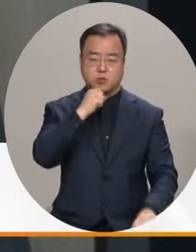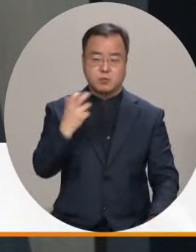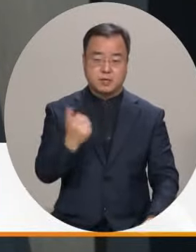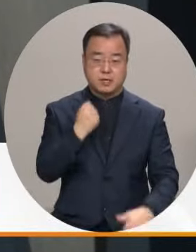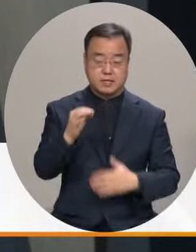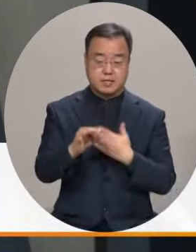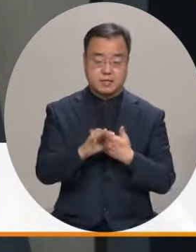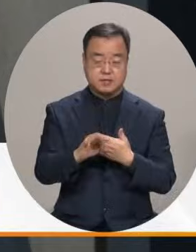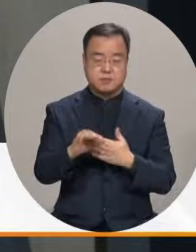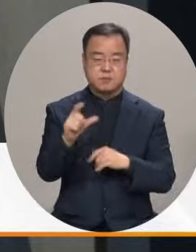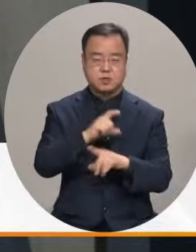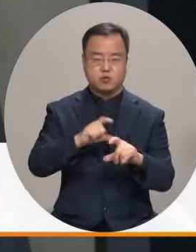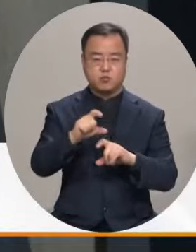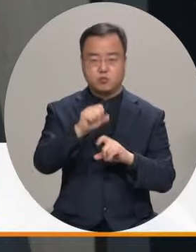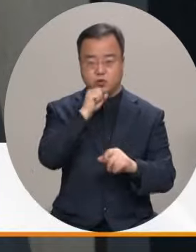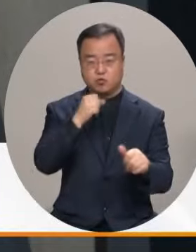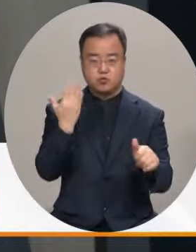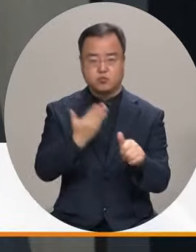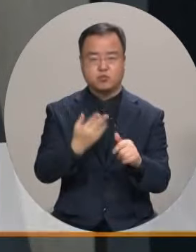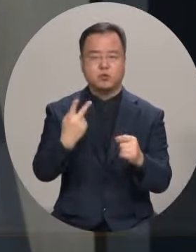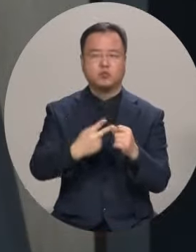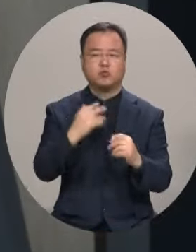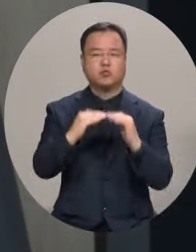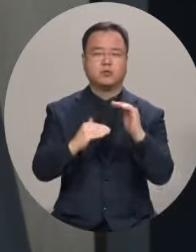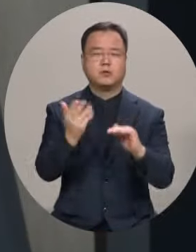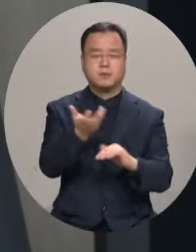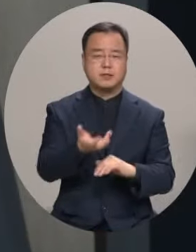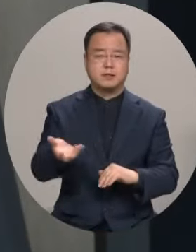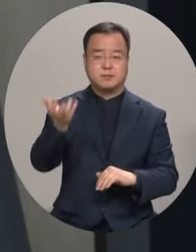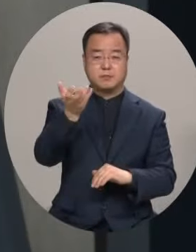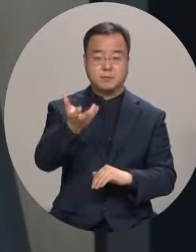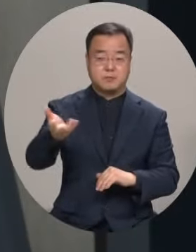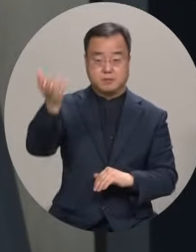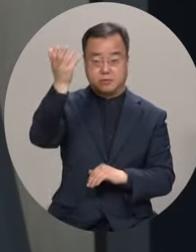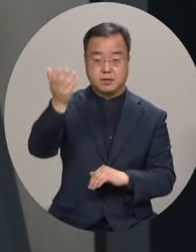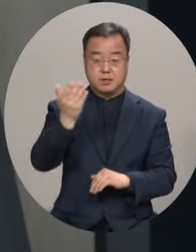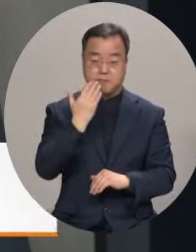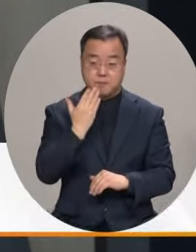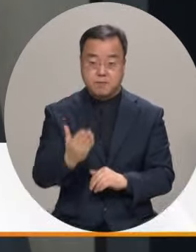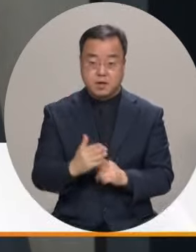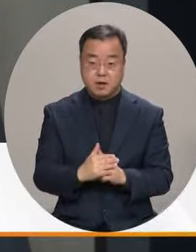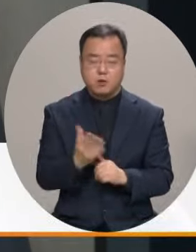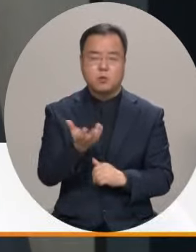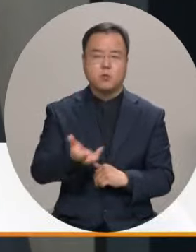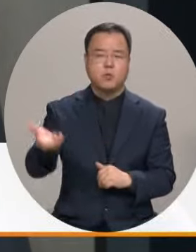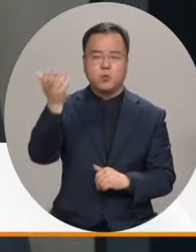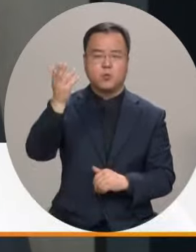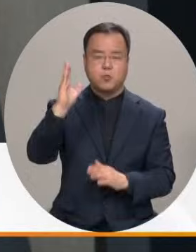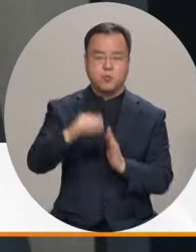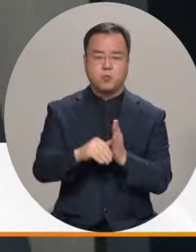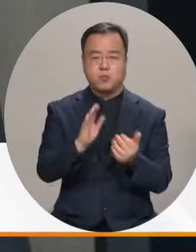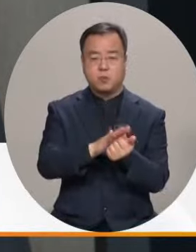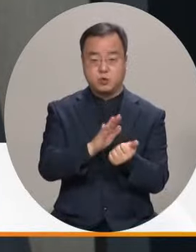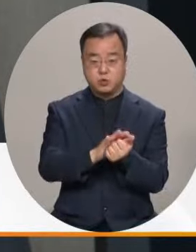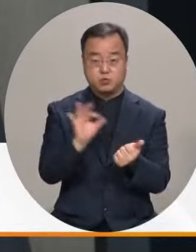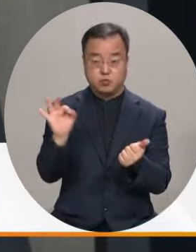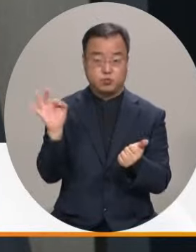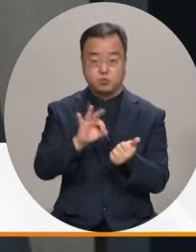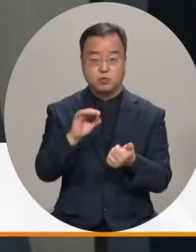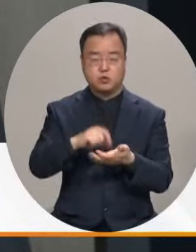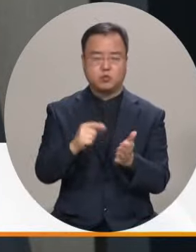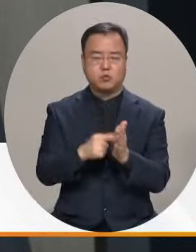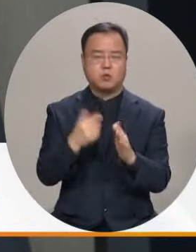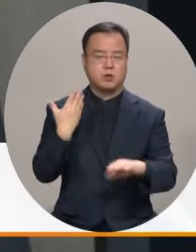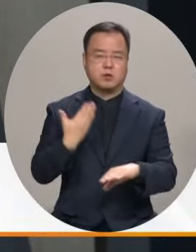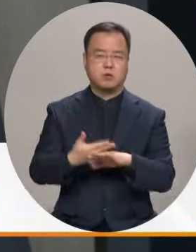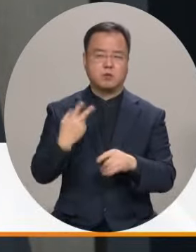등급이 최대 두 단계까지 높아질 수 있는데요 이렇게 인센티브 등급이 높아질수록 지거 액수가 달라지는데 이렇게 두 단계가